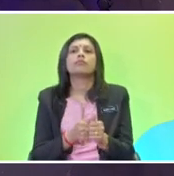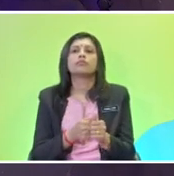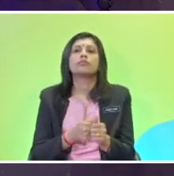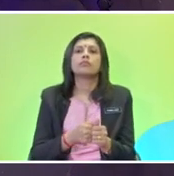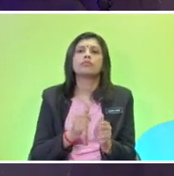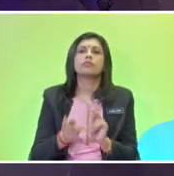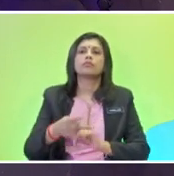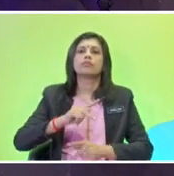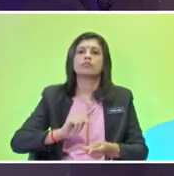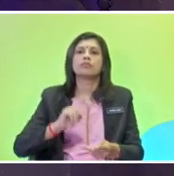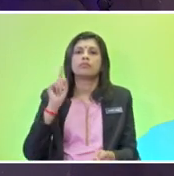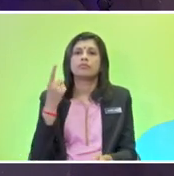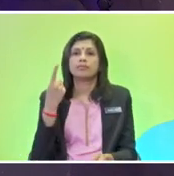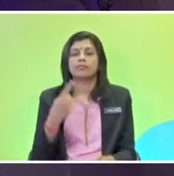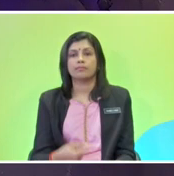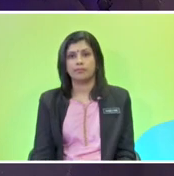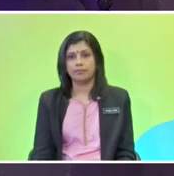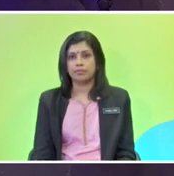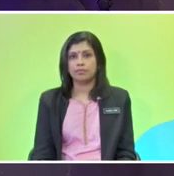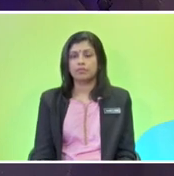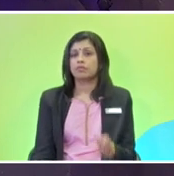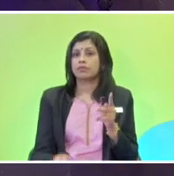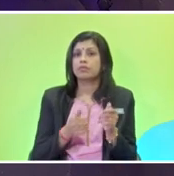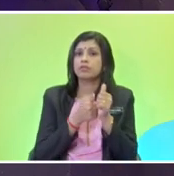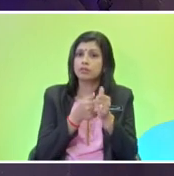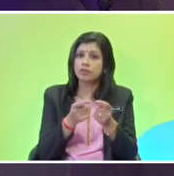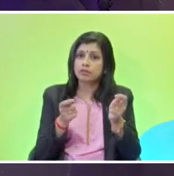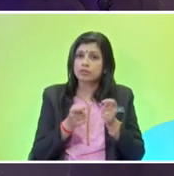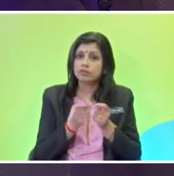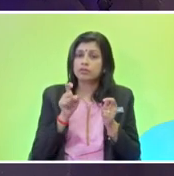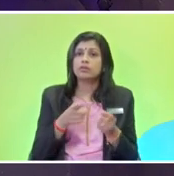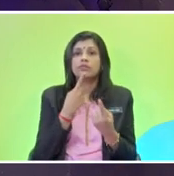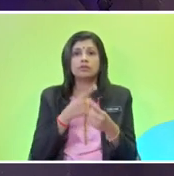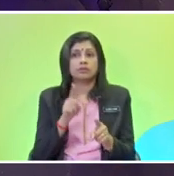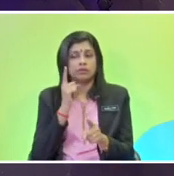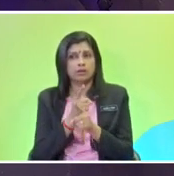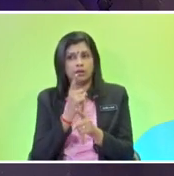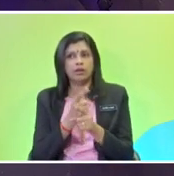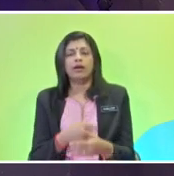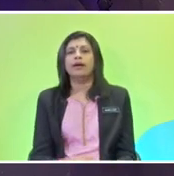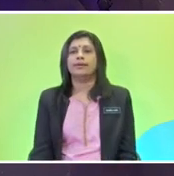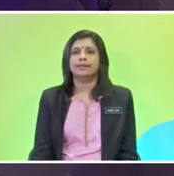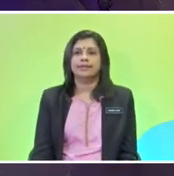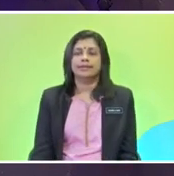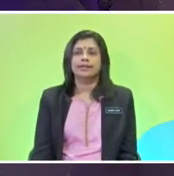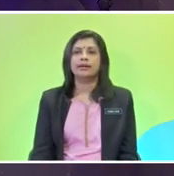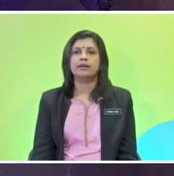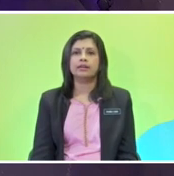bila kita ikut tempat-tempat dia, memang kita akan dapat jawapan. Okey, cikgu. Dah sedia ke? Dah, cikgu. Okey, antara